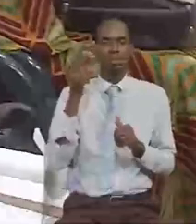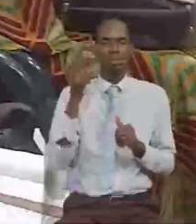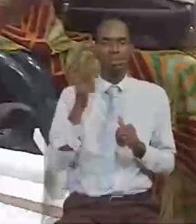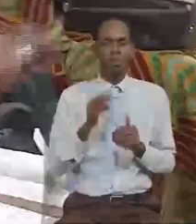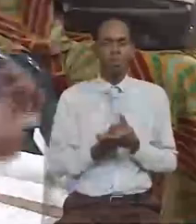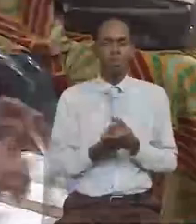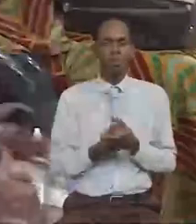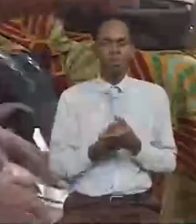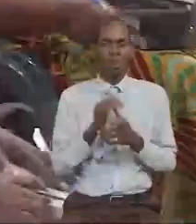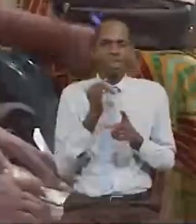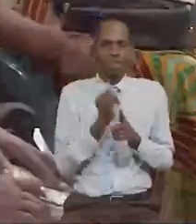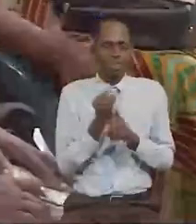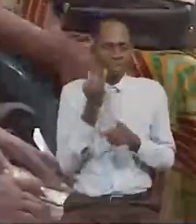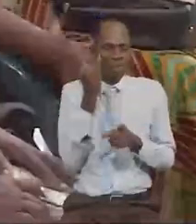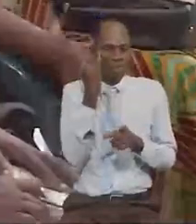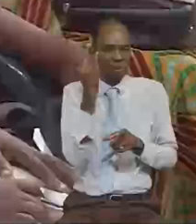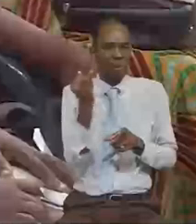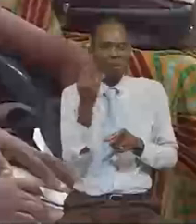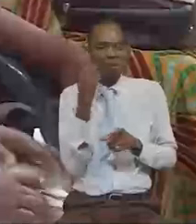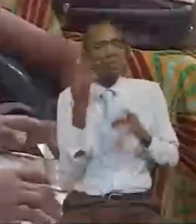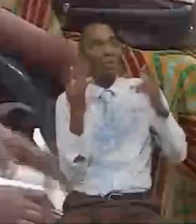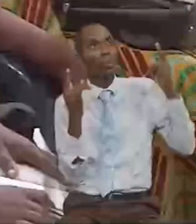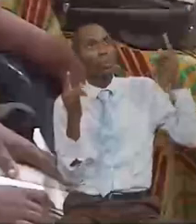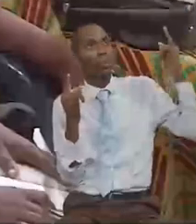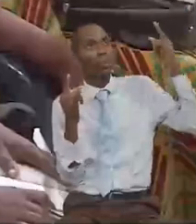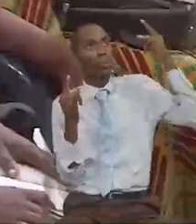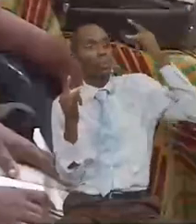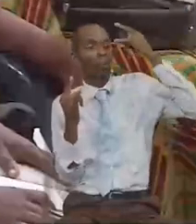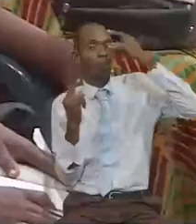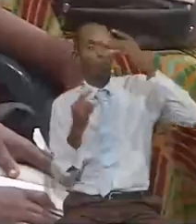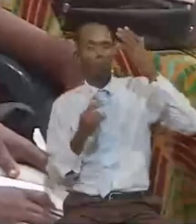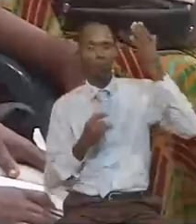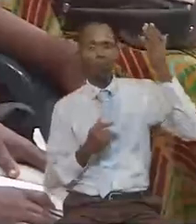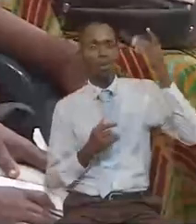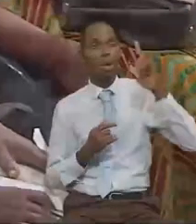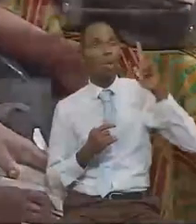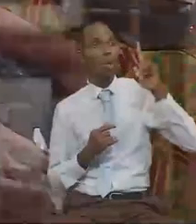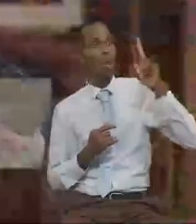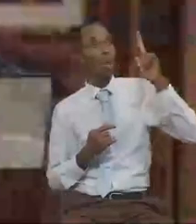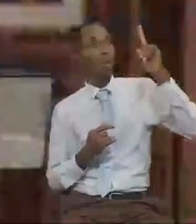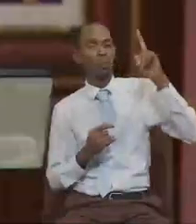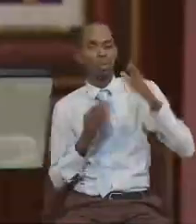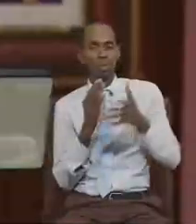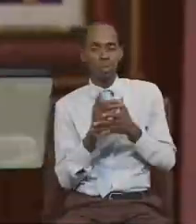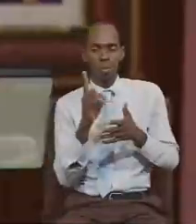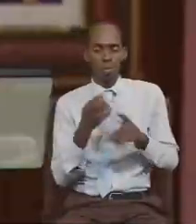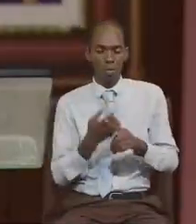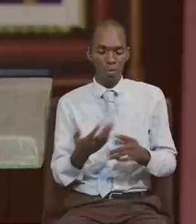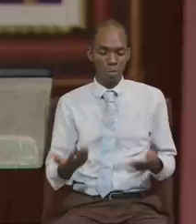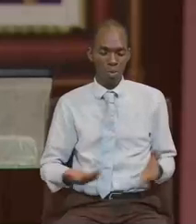Imagine cet avion en haut là-bas, et quelqu'un en bas ici, lance une pierre à